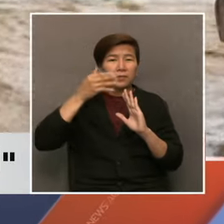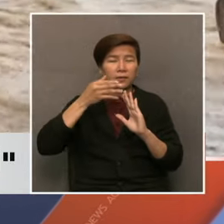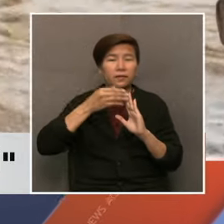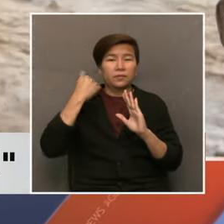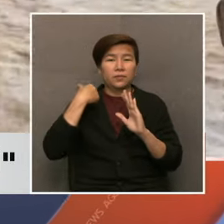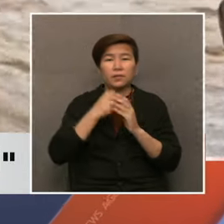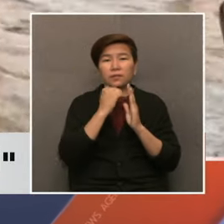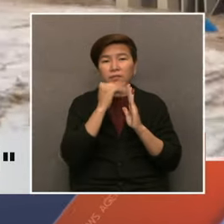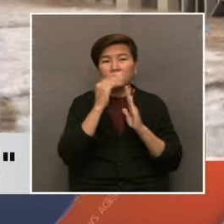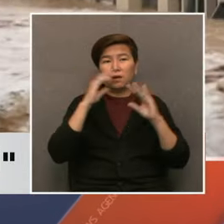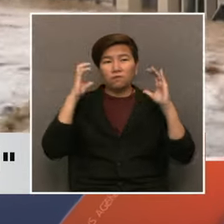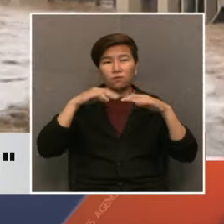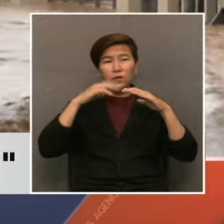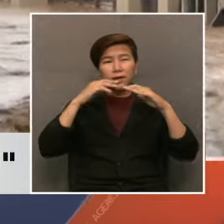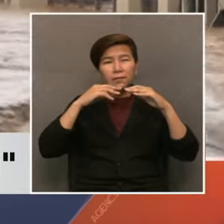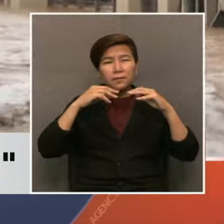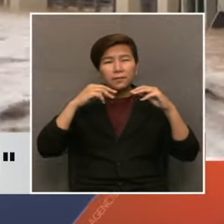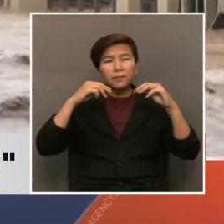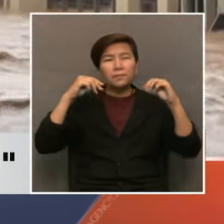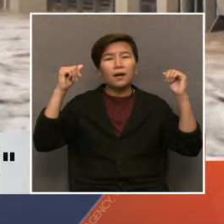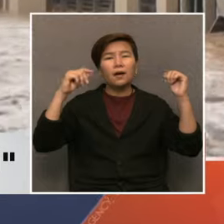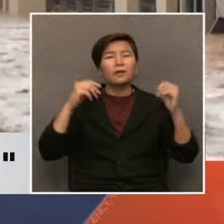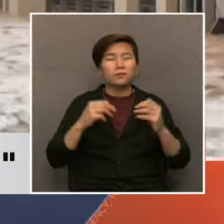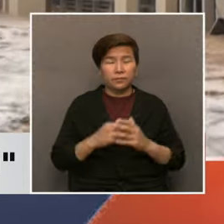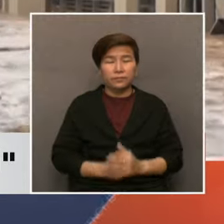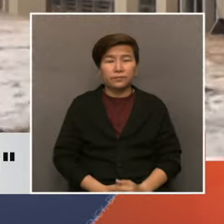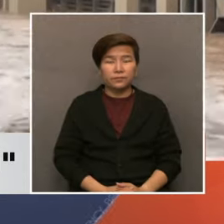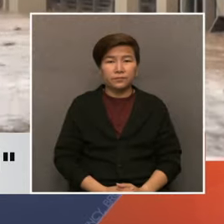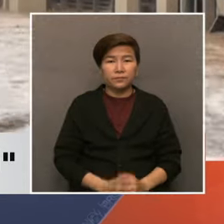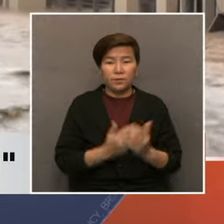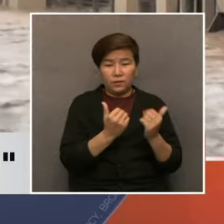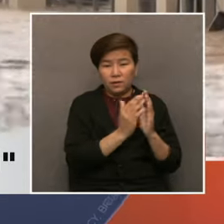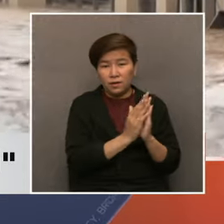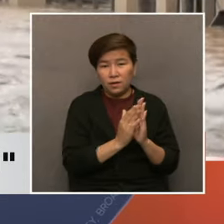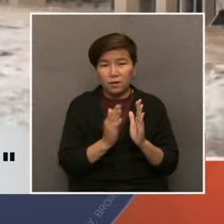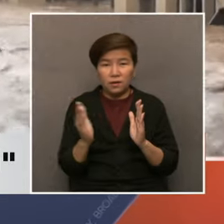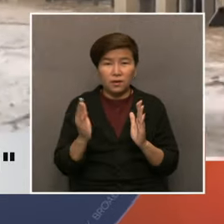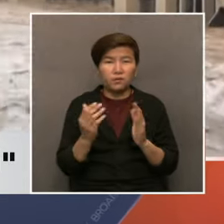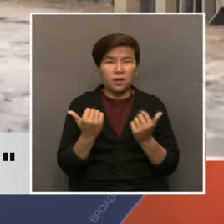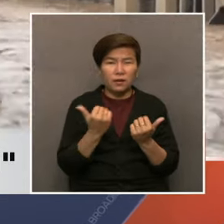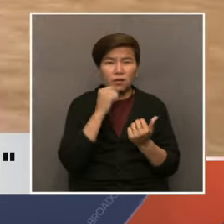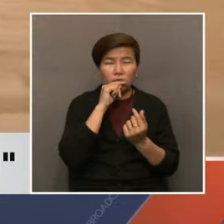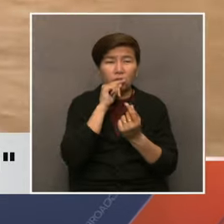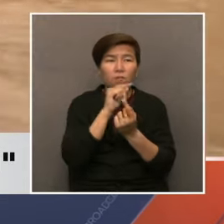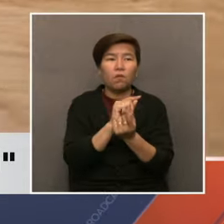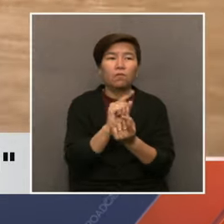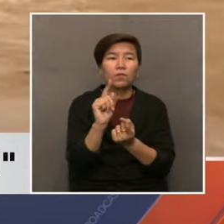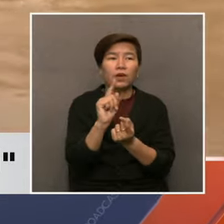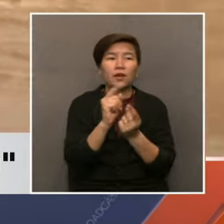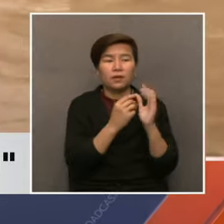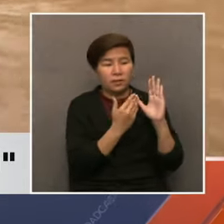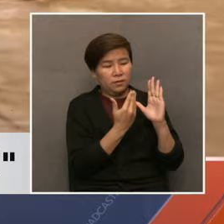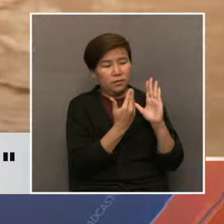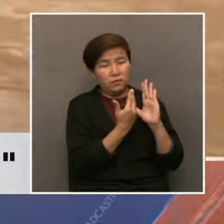แนวโน้มก็จะซาๆลงไปนะครับในช่วงจากนี้เป็นต้นไปนะครับแต่ก็จะยังคงมีอยู่ทางด้านตะวันออกของภ